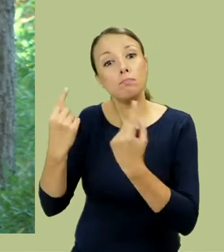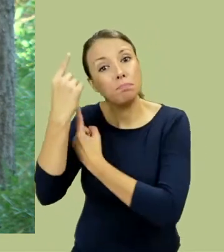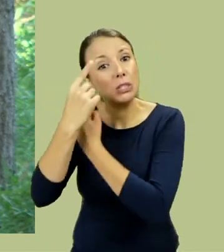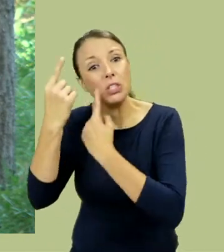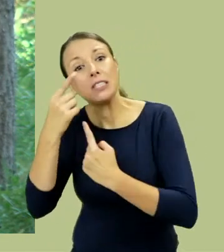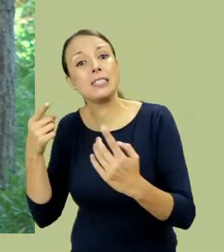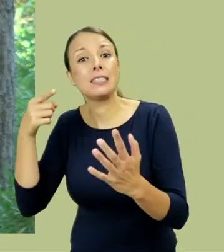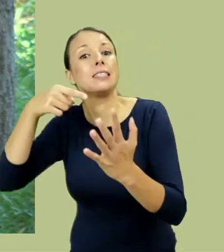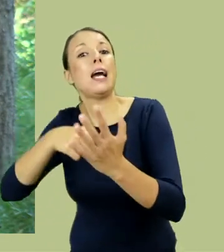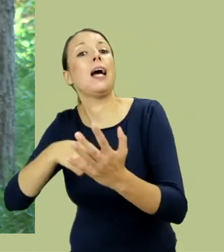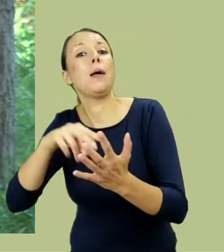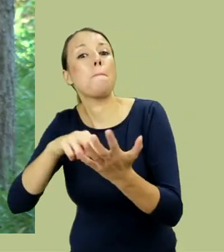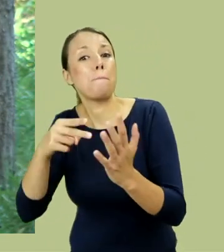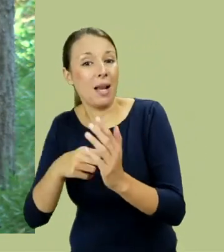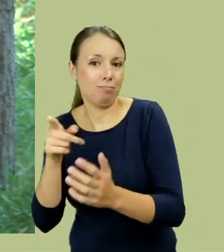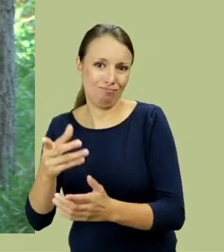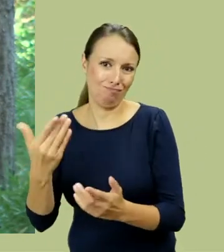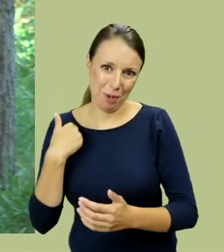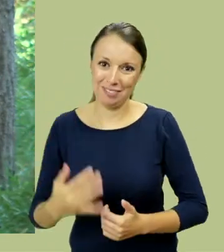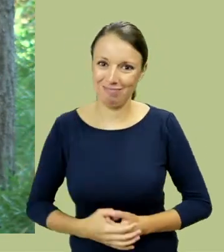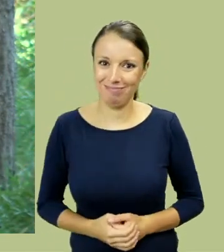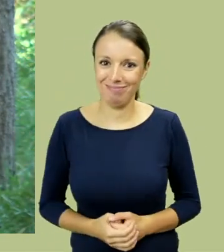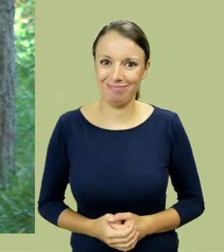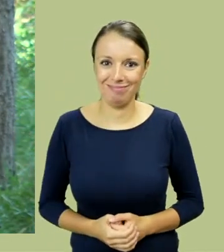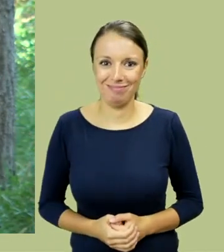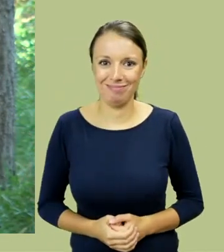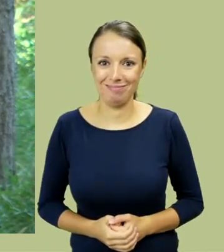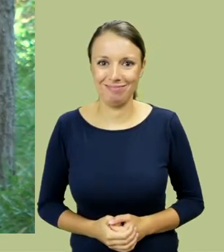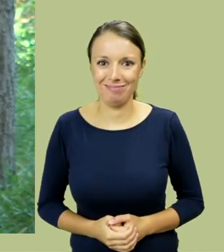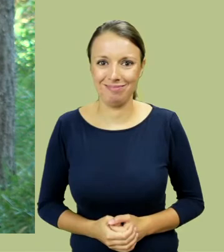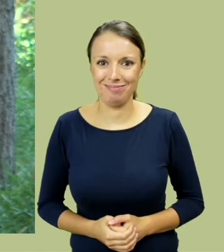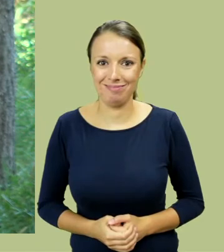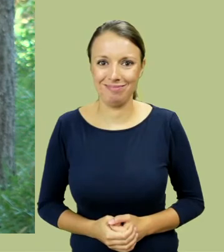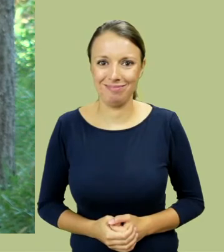intencje i inspiracje. Bardzo szybko włączyła się